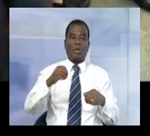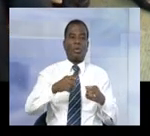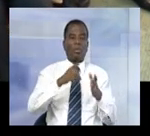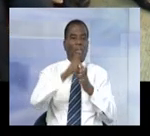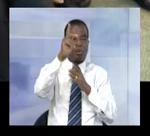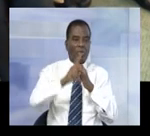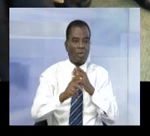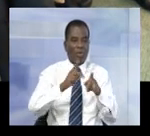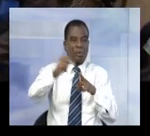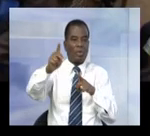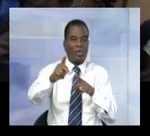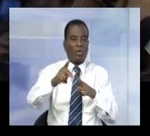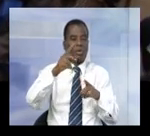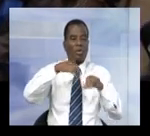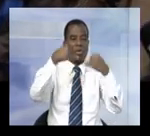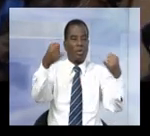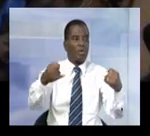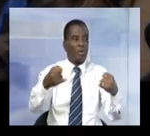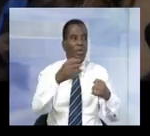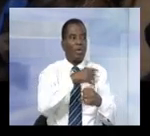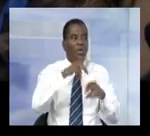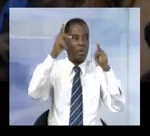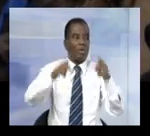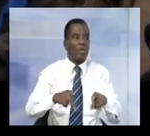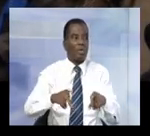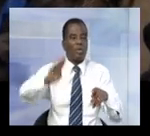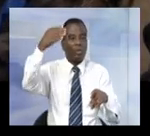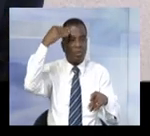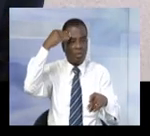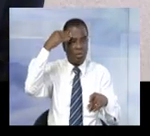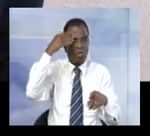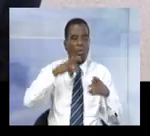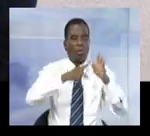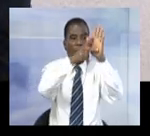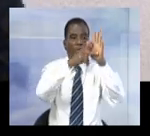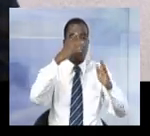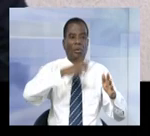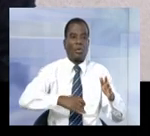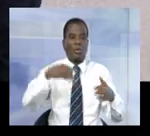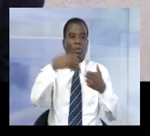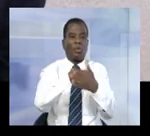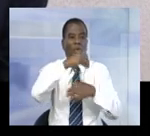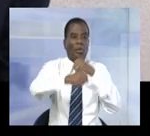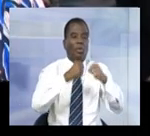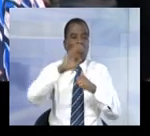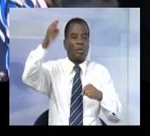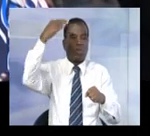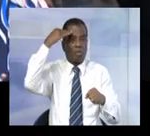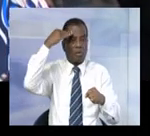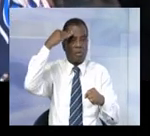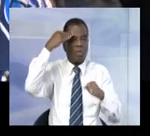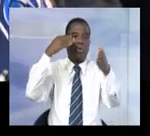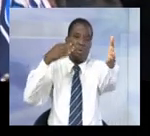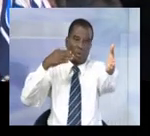et syndicales du secteur de la presse et le personnel du ministère ont présenté leurs vœux de nouvel an au ministre